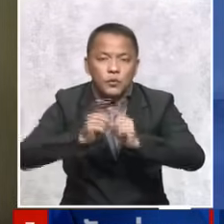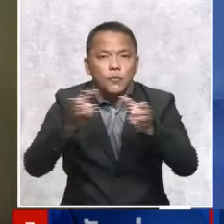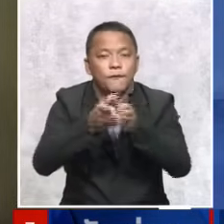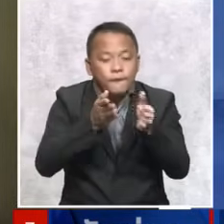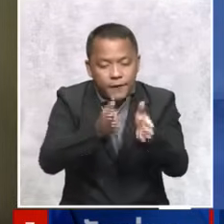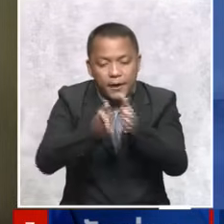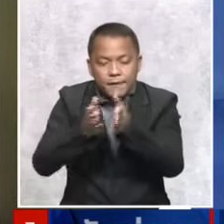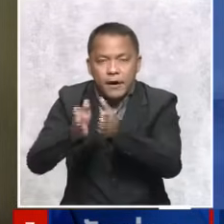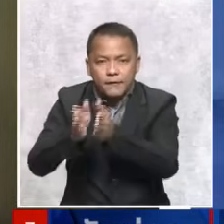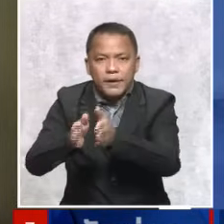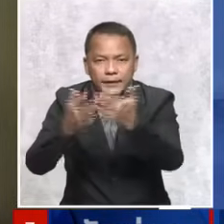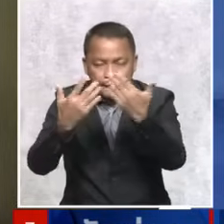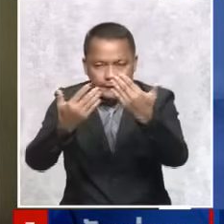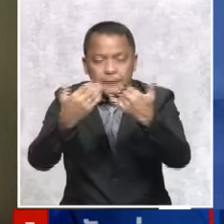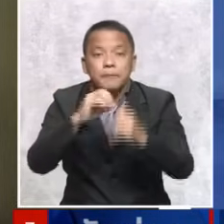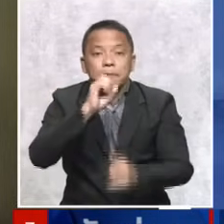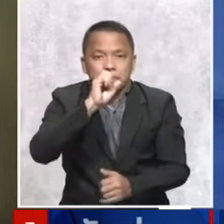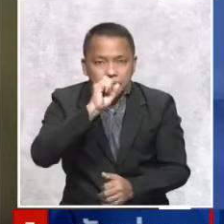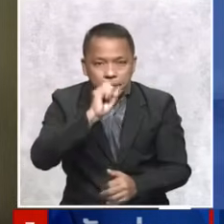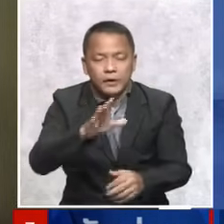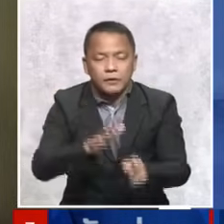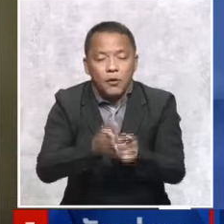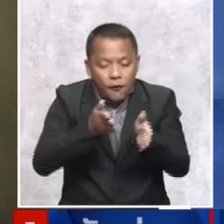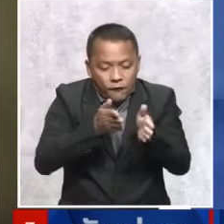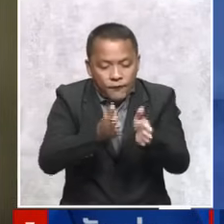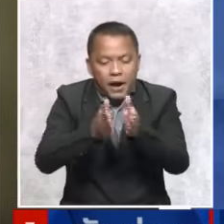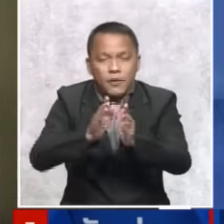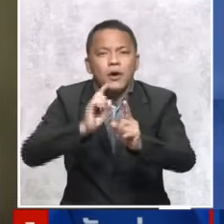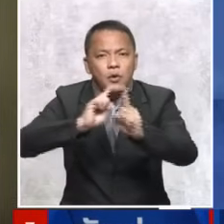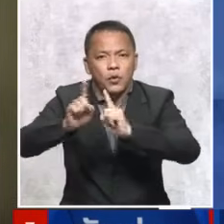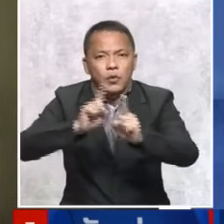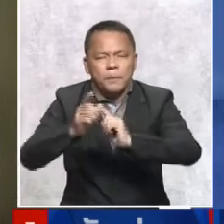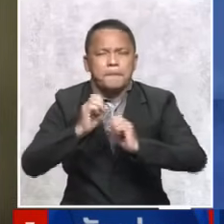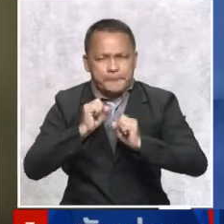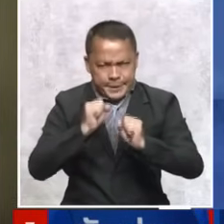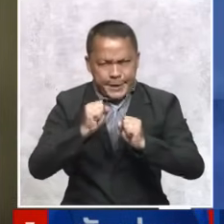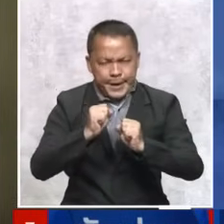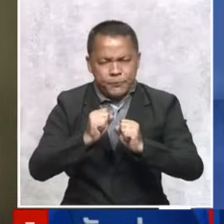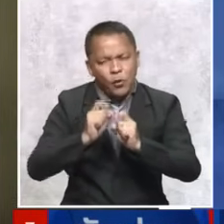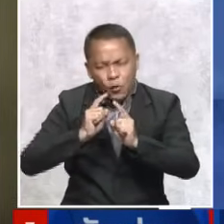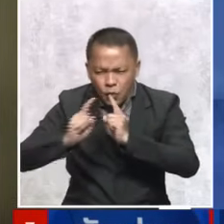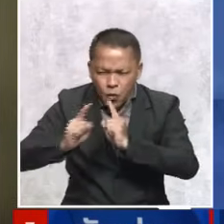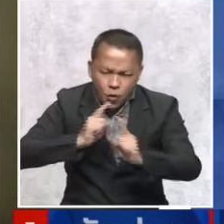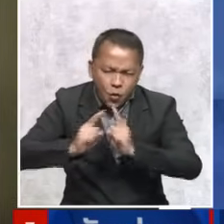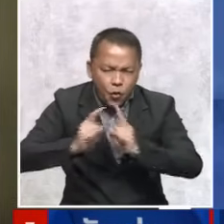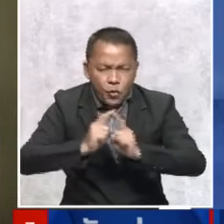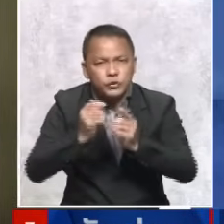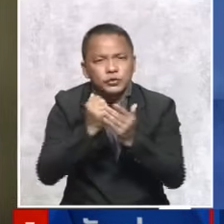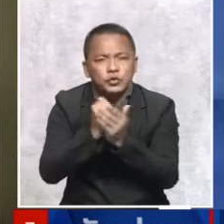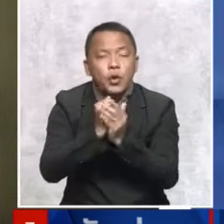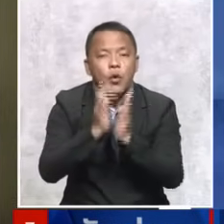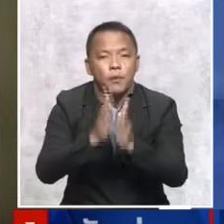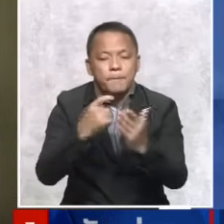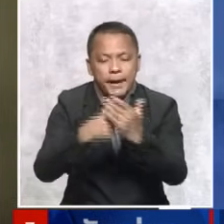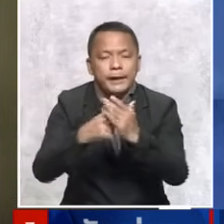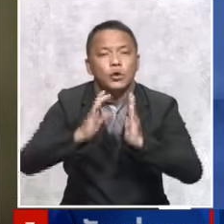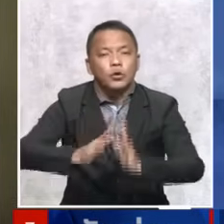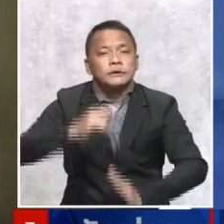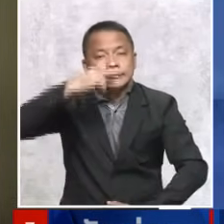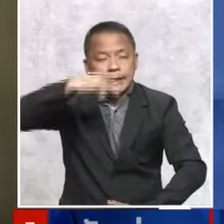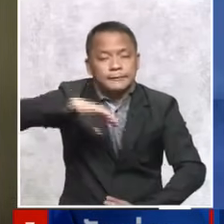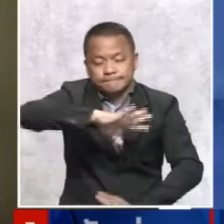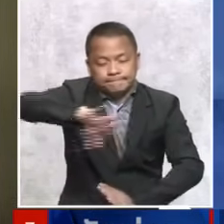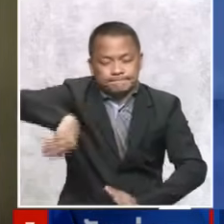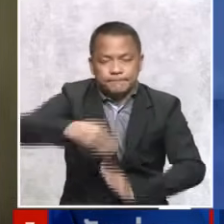ฝ่ายนะคะแล้วต้องบอกว่าทุกฝ่ายที่กล่าวมาเขาใช้ความพยายามมากนะ คะ ในการจะช่วยเหลือตัวประกันชาวไทยจนกระ